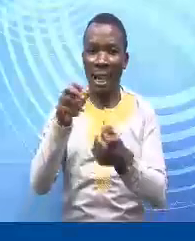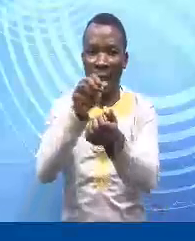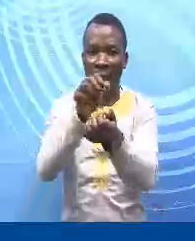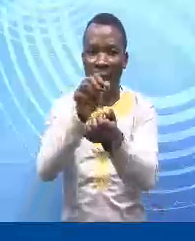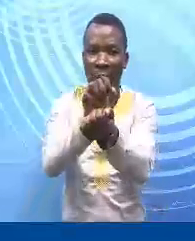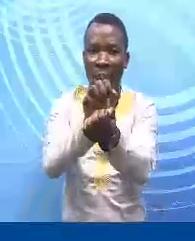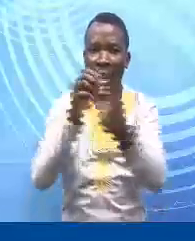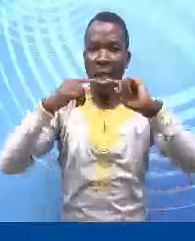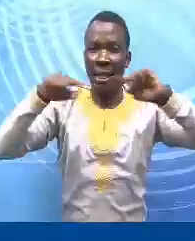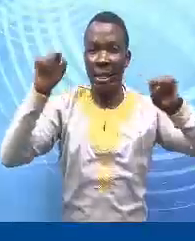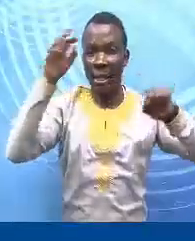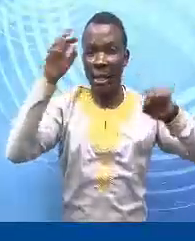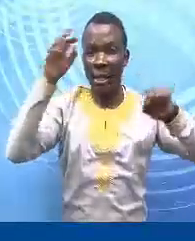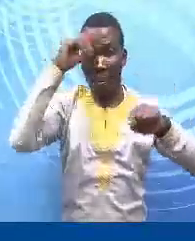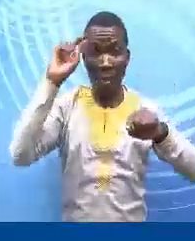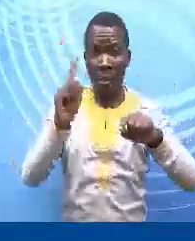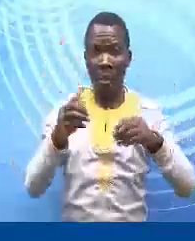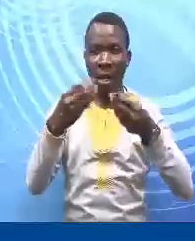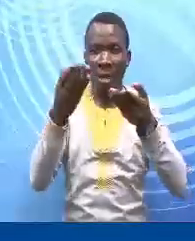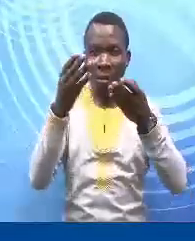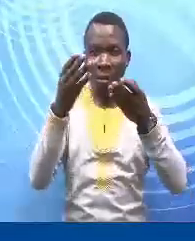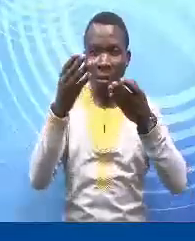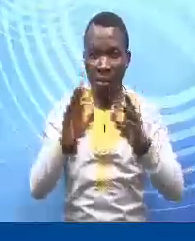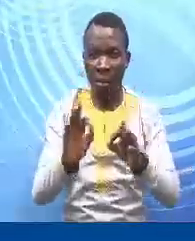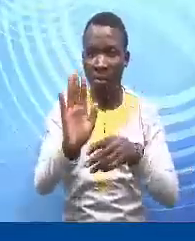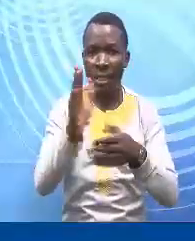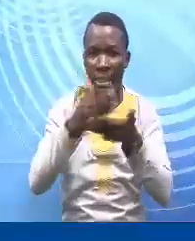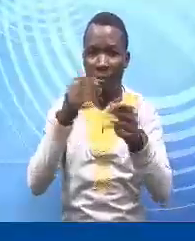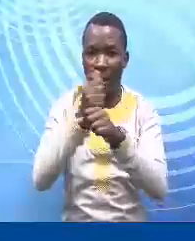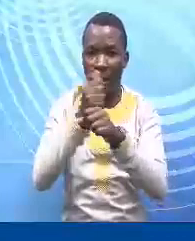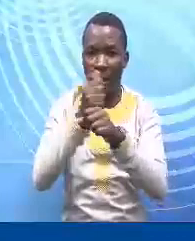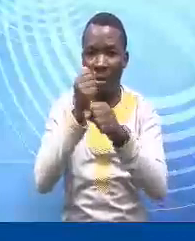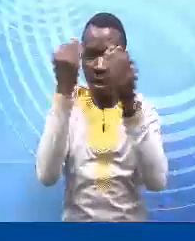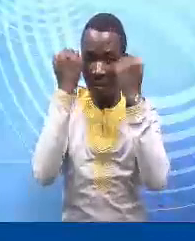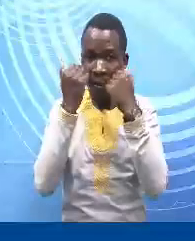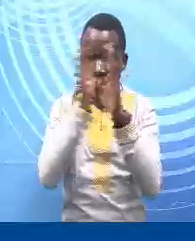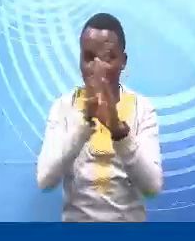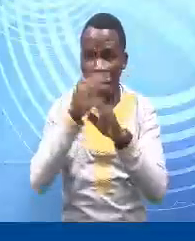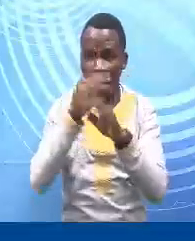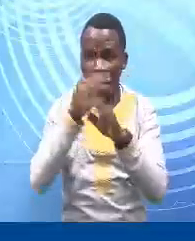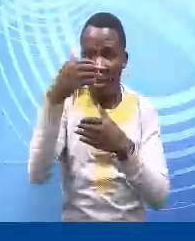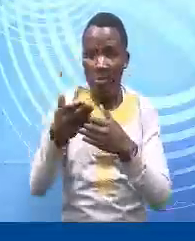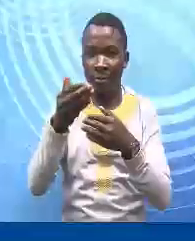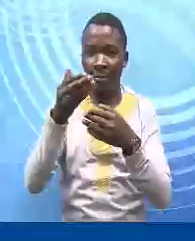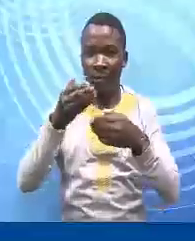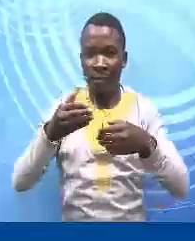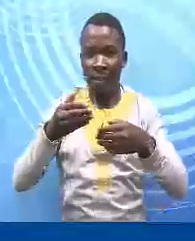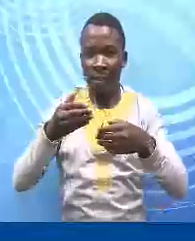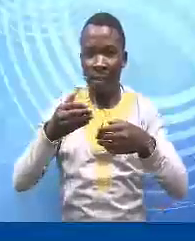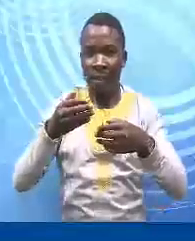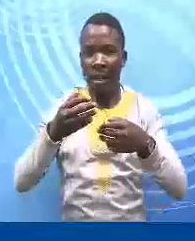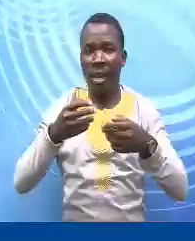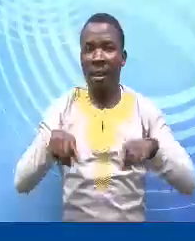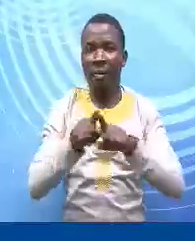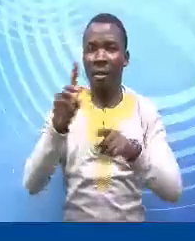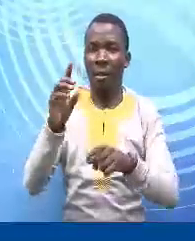amapingu yatangaje impamvu adahabwa ibye aho ngo hari bamwe bakora mu nkiko babiri inyuma bene wabo wa Dodosi amaze gukora irage yavuga ko ibintu